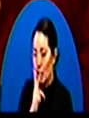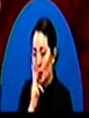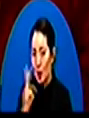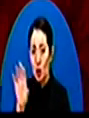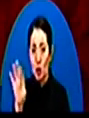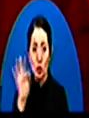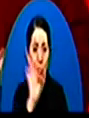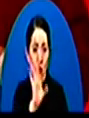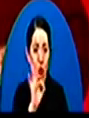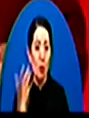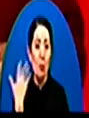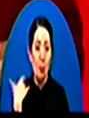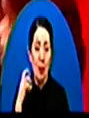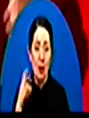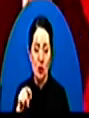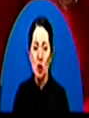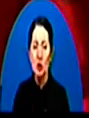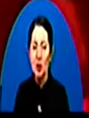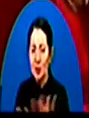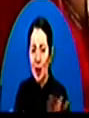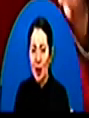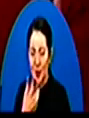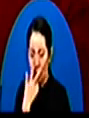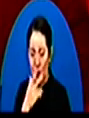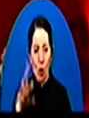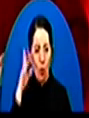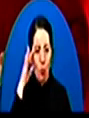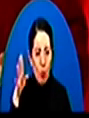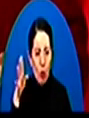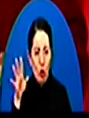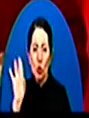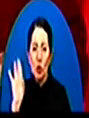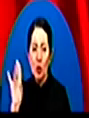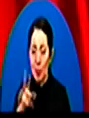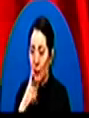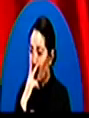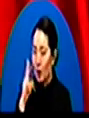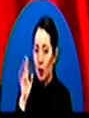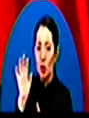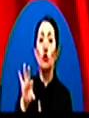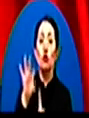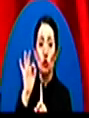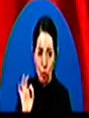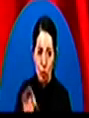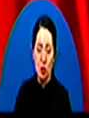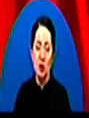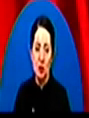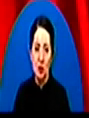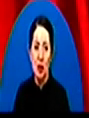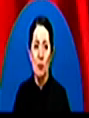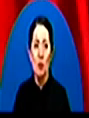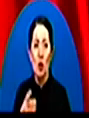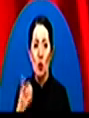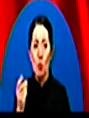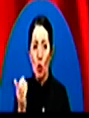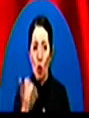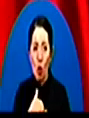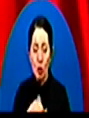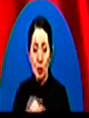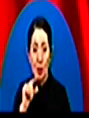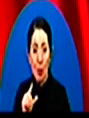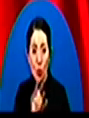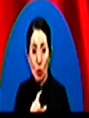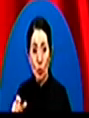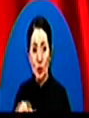байдаг байсан. Одоо бол би та нарыг бодлох хад сонголт хийгээрэй гэж л гэж. Орлого багтаа өрхийн иргэний хүн амын орлогын